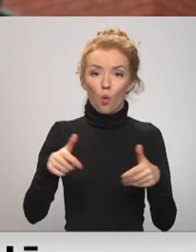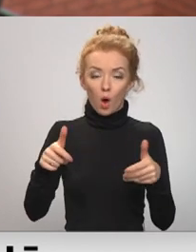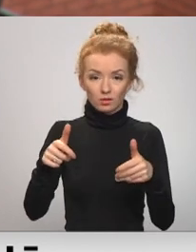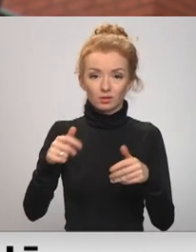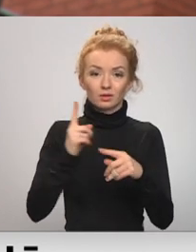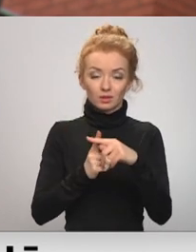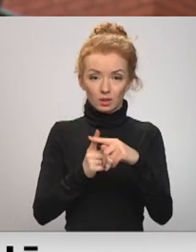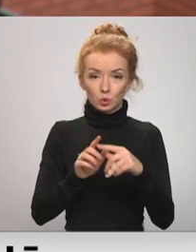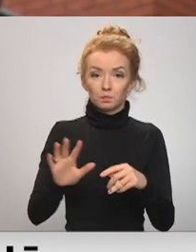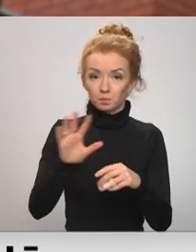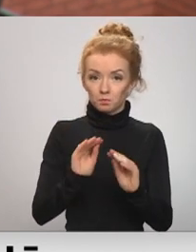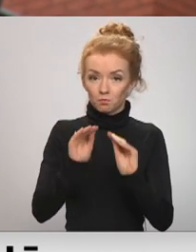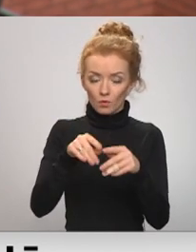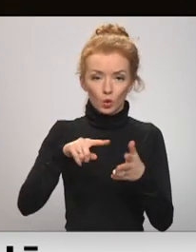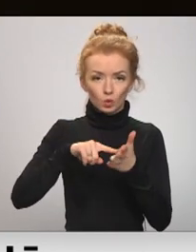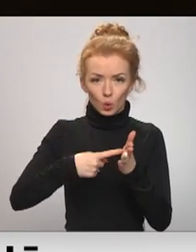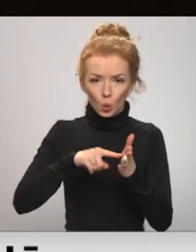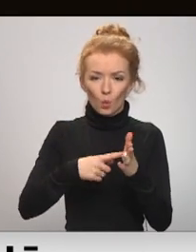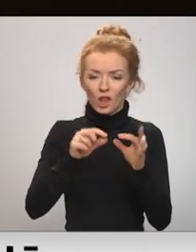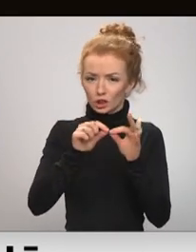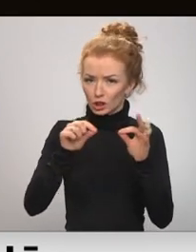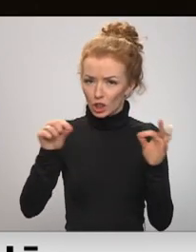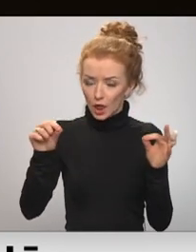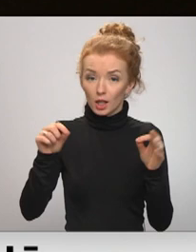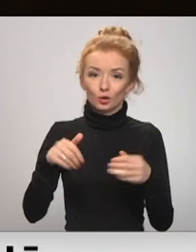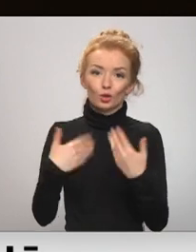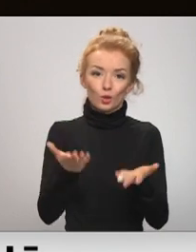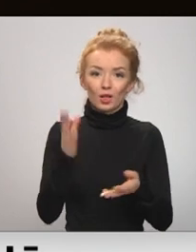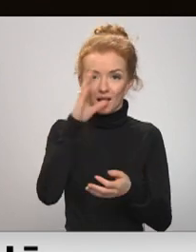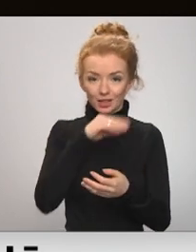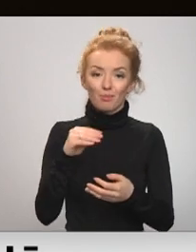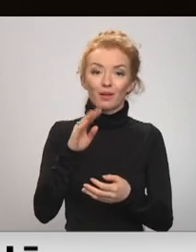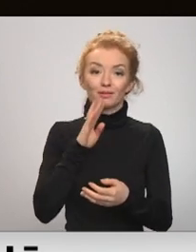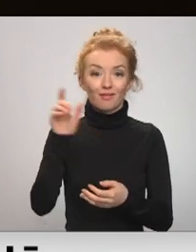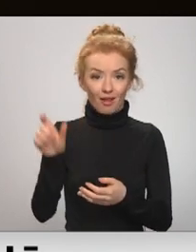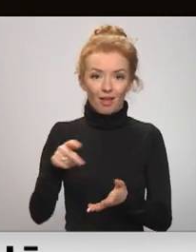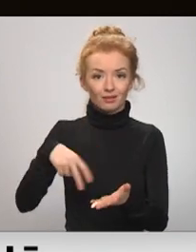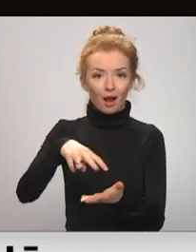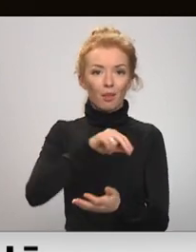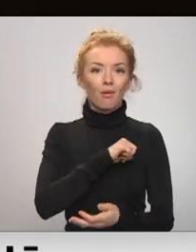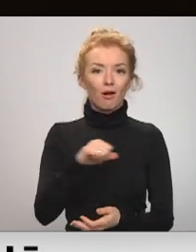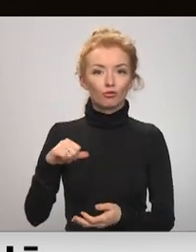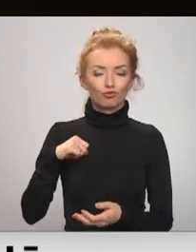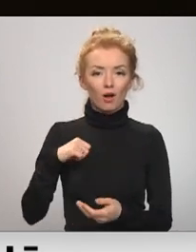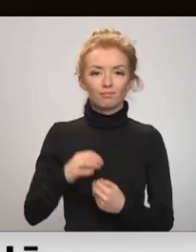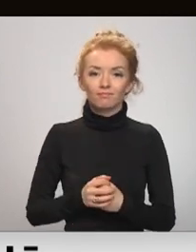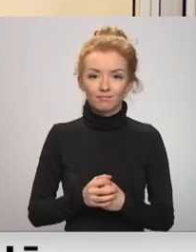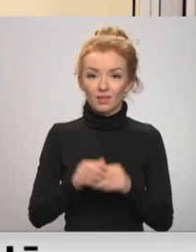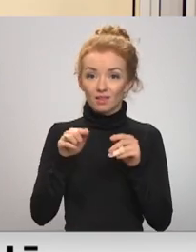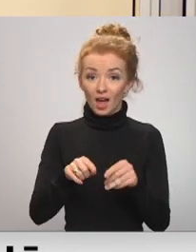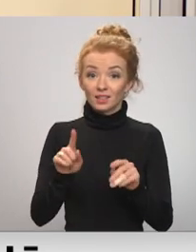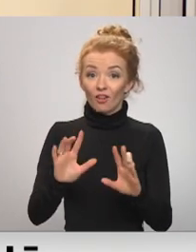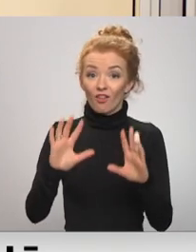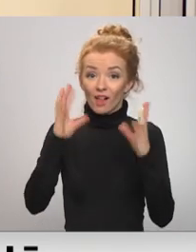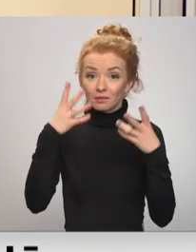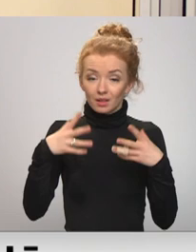iegurņa kaulos tika ievietotas skrūves un stienīši, kas deva iespēju atkal staigāt sievietei pašai. Tad, kad tas ir veiksmīgi